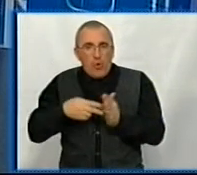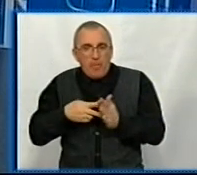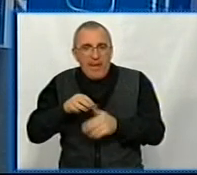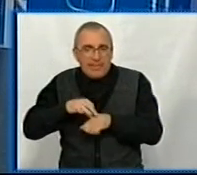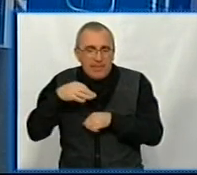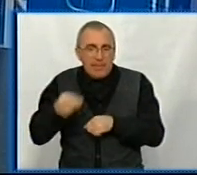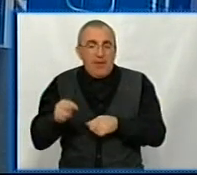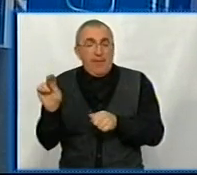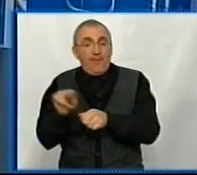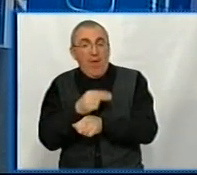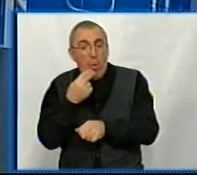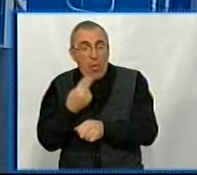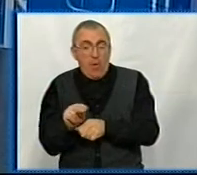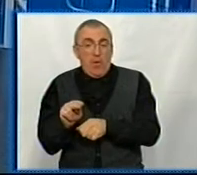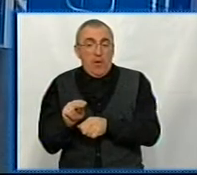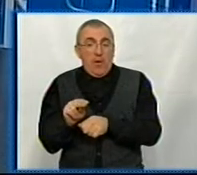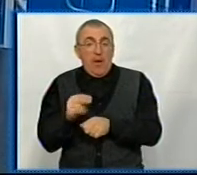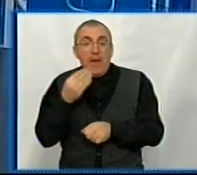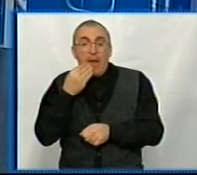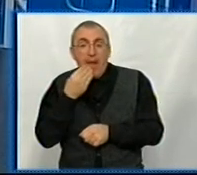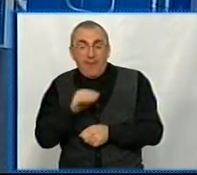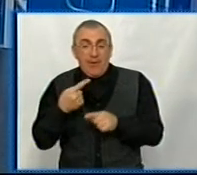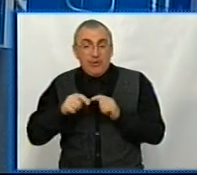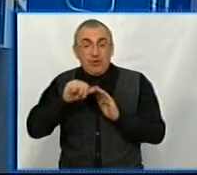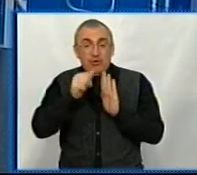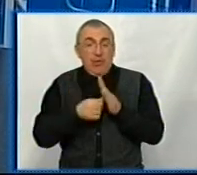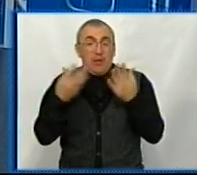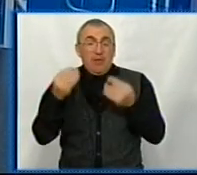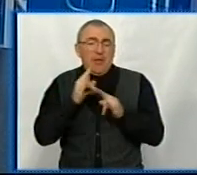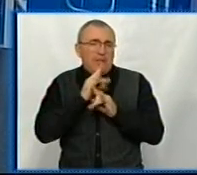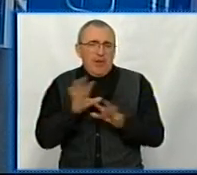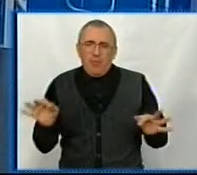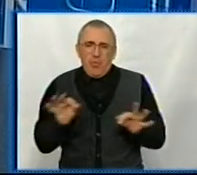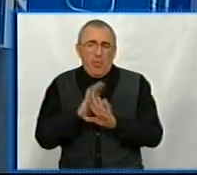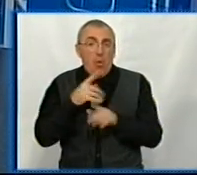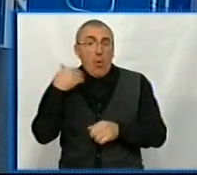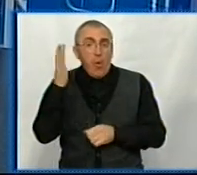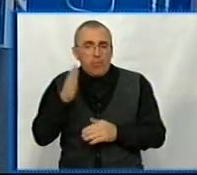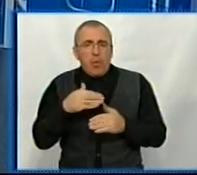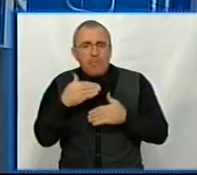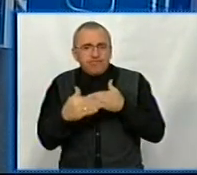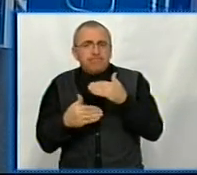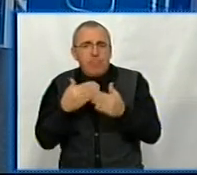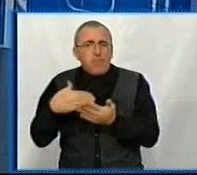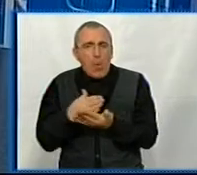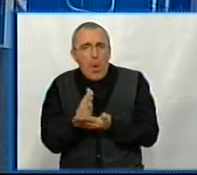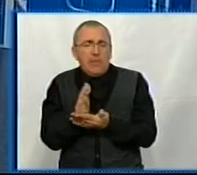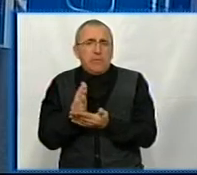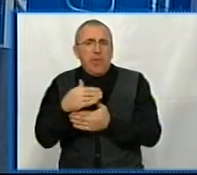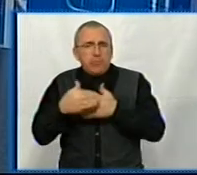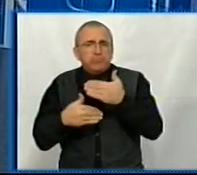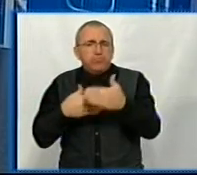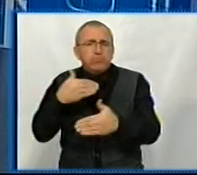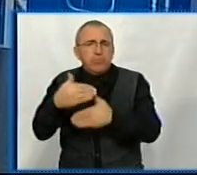тоді виховного ефекту від цих 16 днів не буде ніколи. Коли це буде послідовна політика,